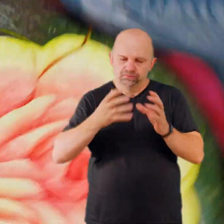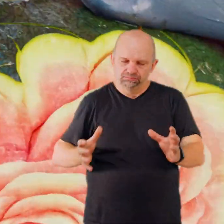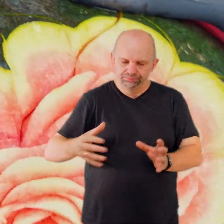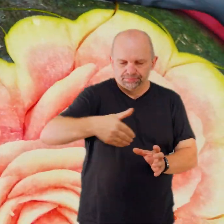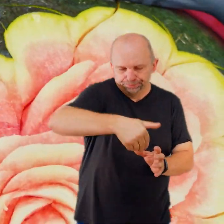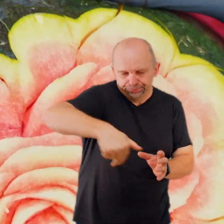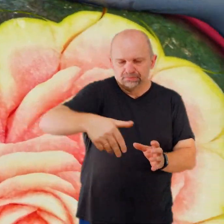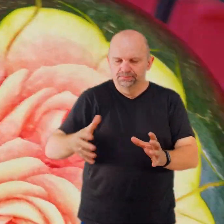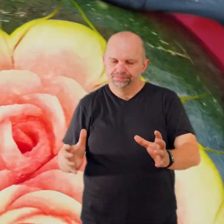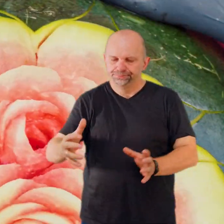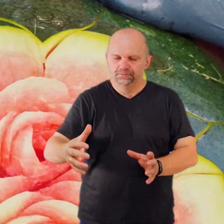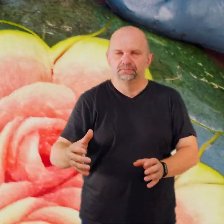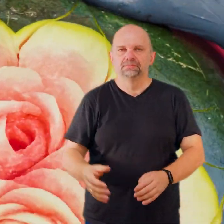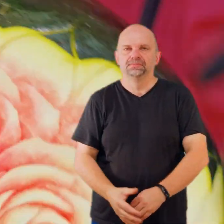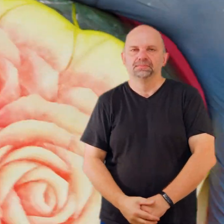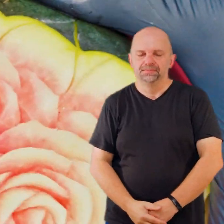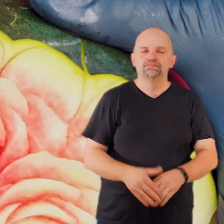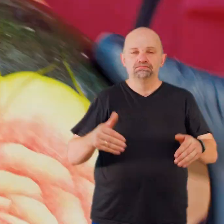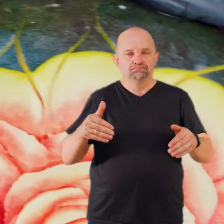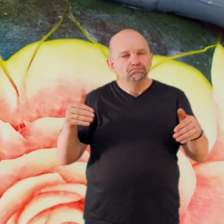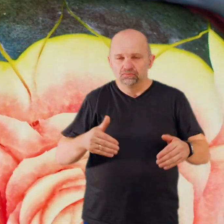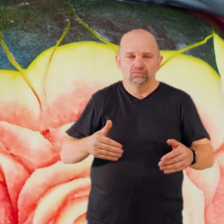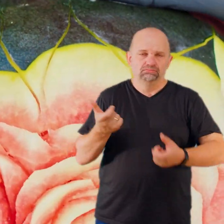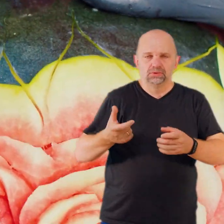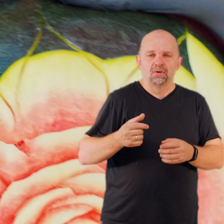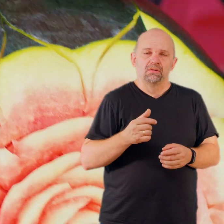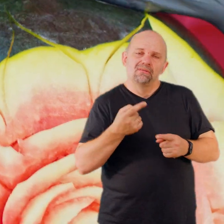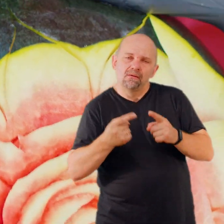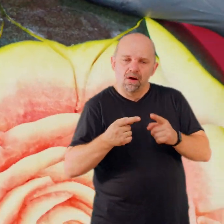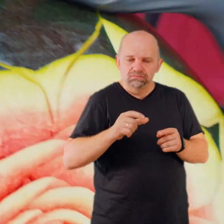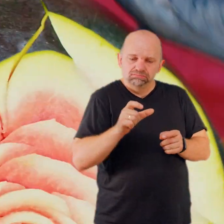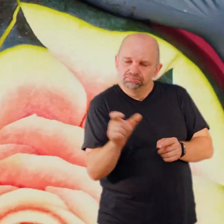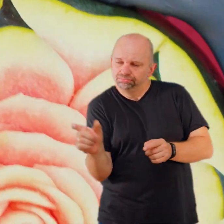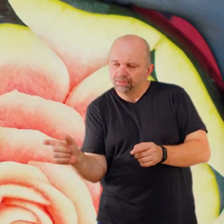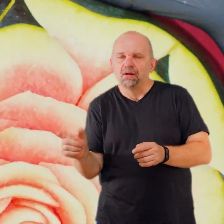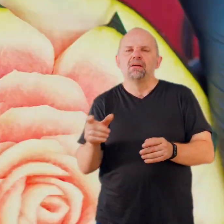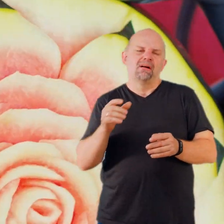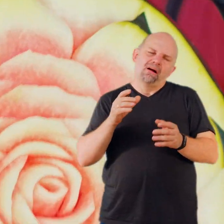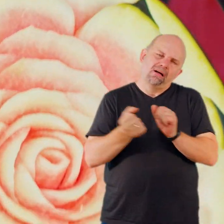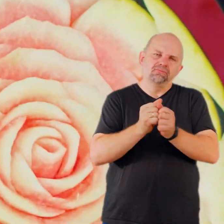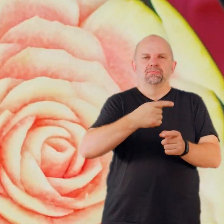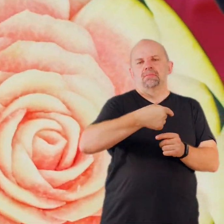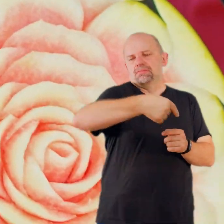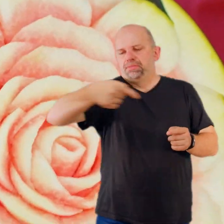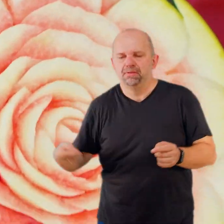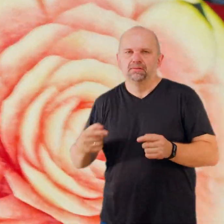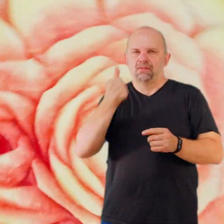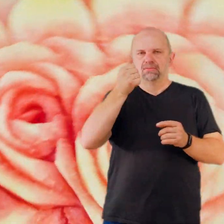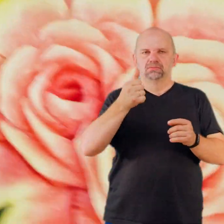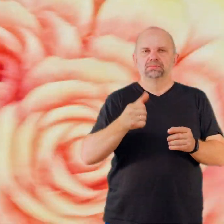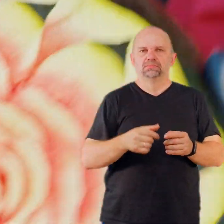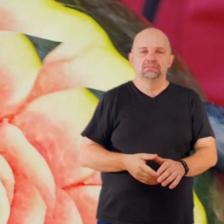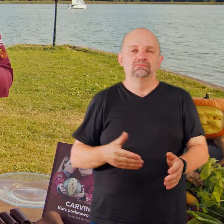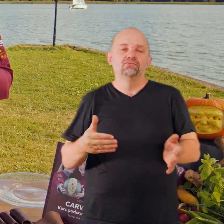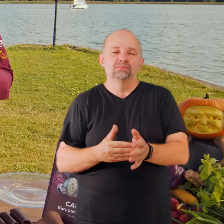po kolei lub w jednym ciągu. Trzeba sobie wyobrazić, jak głęboko jest nożyk. Podcinamy lekkim łukiem i oto w ten sposób pojawia się